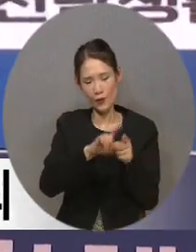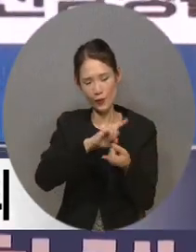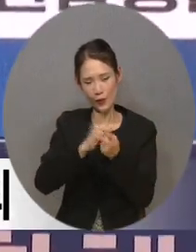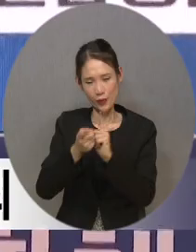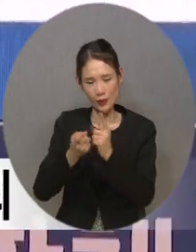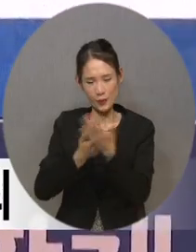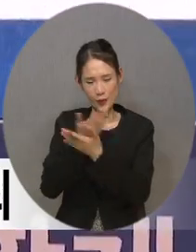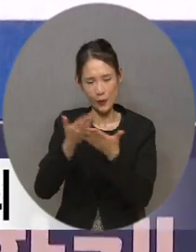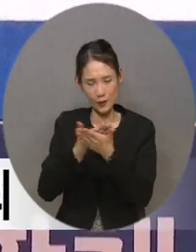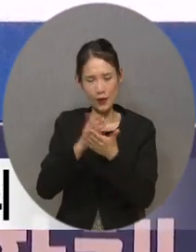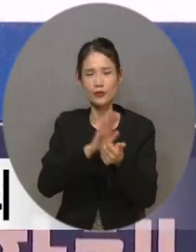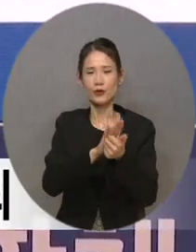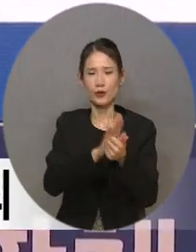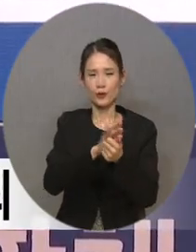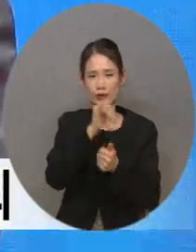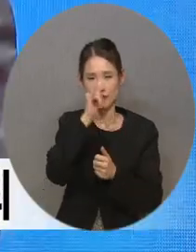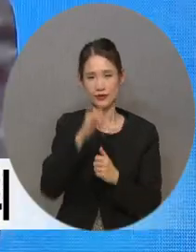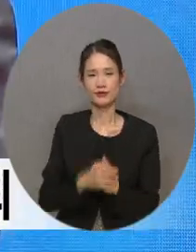상호협력이 돋보였습니다.